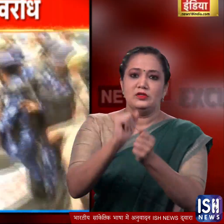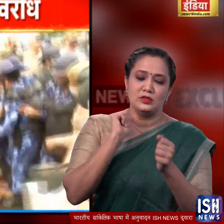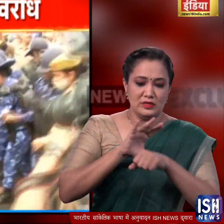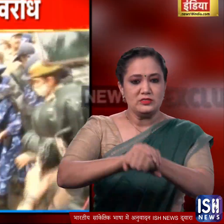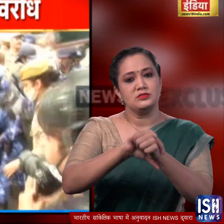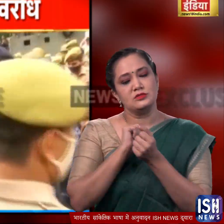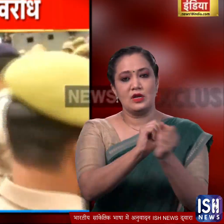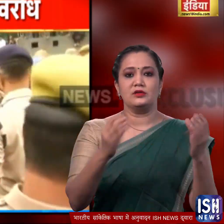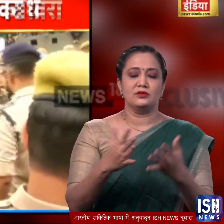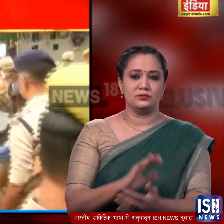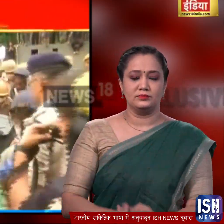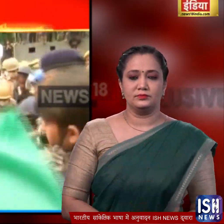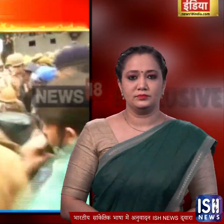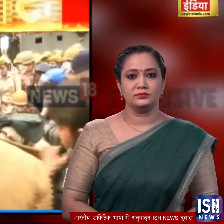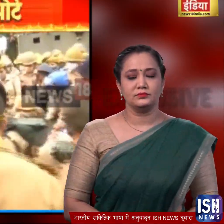उसने हिरासत में ले लिया।